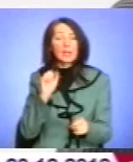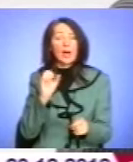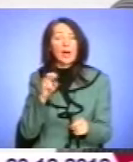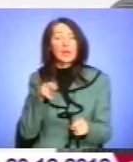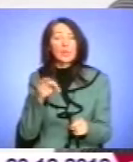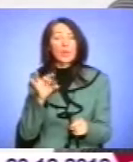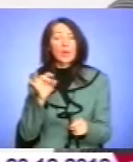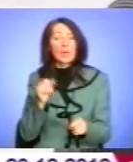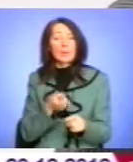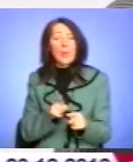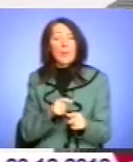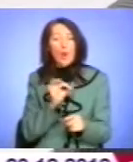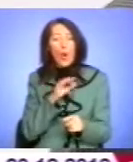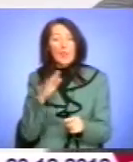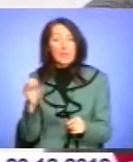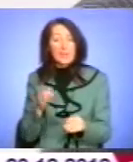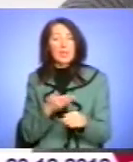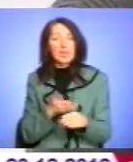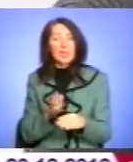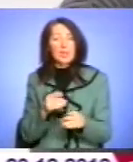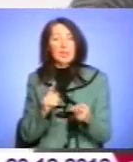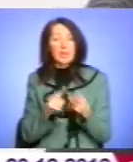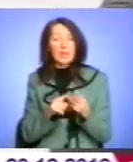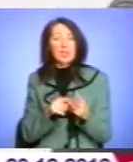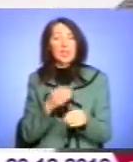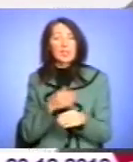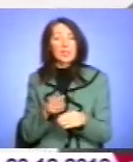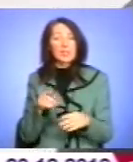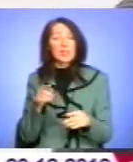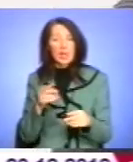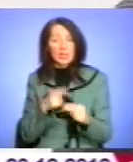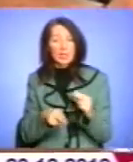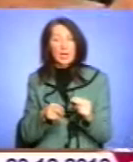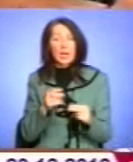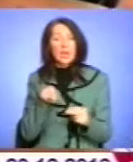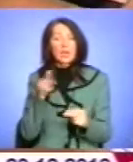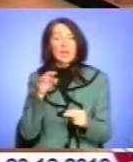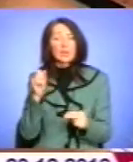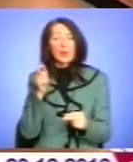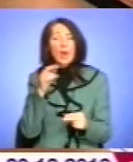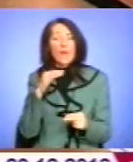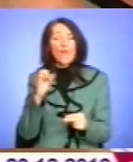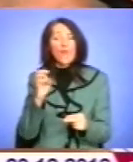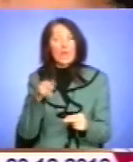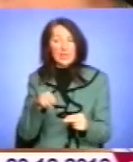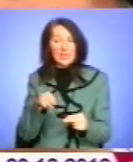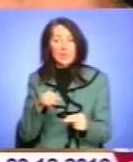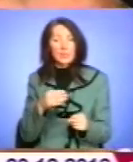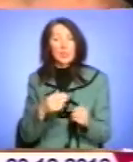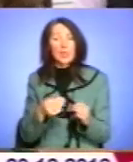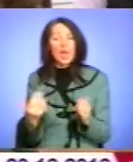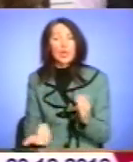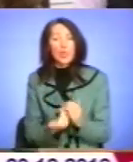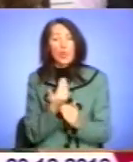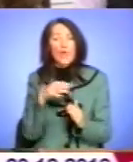більш офіційна частина. І ще одна третя частина завершальна – це є діаспора-фест. До слова, «Діаспора-фест» – нововведення